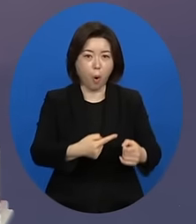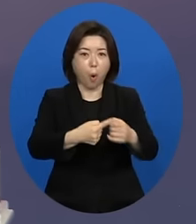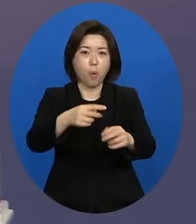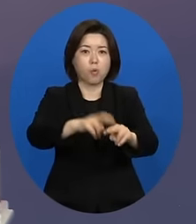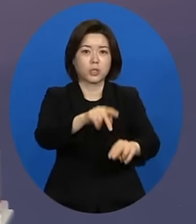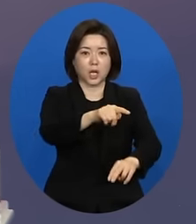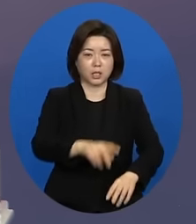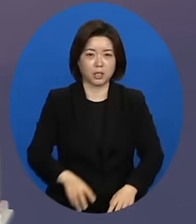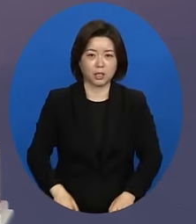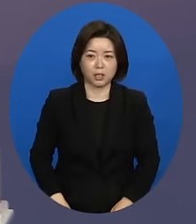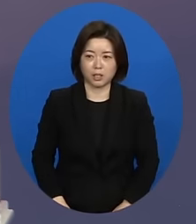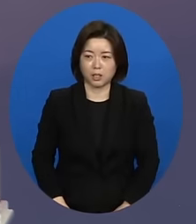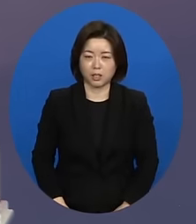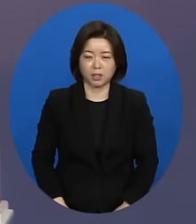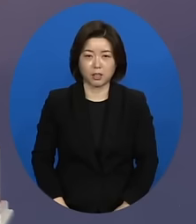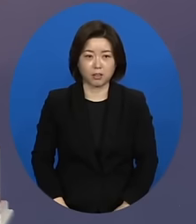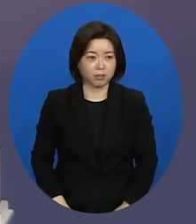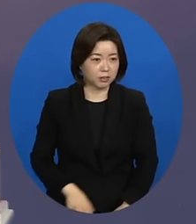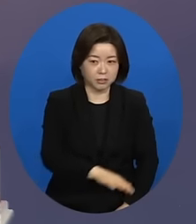아무도 감동이 없네.